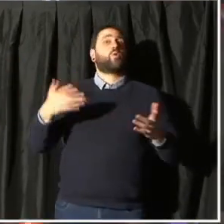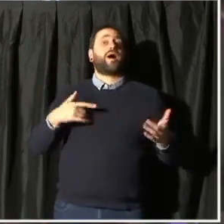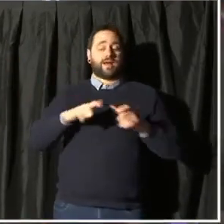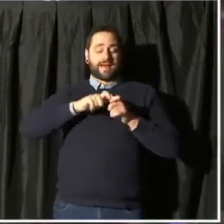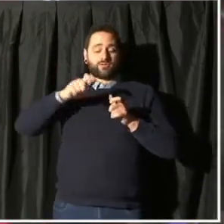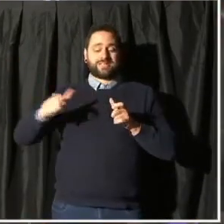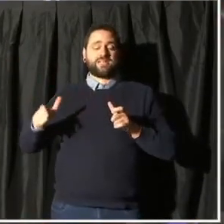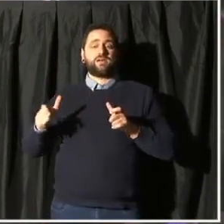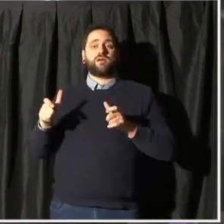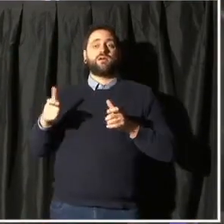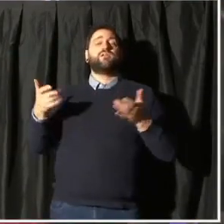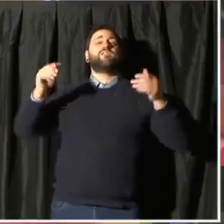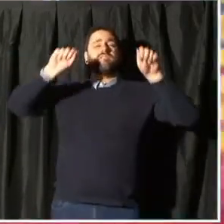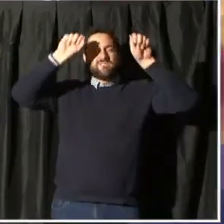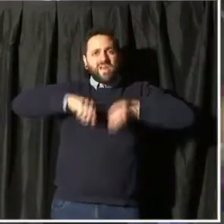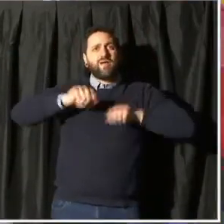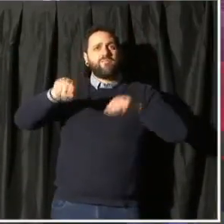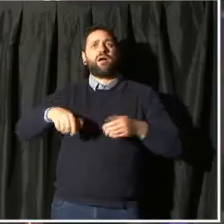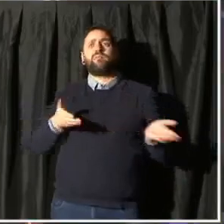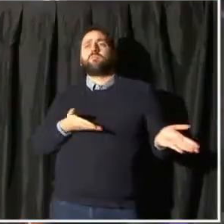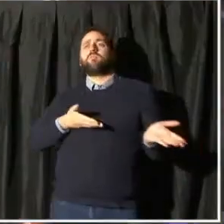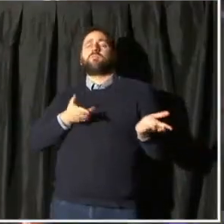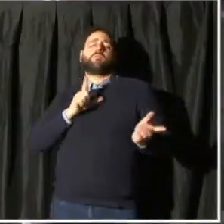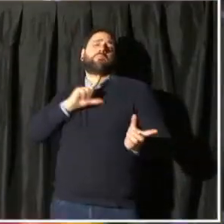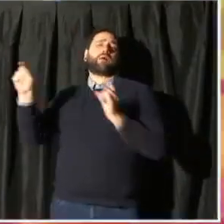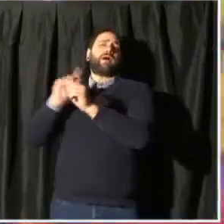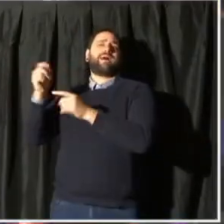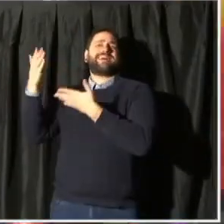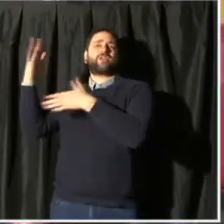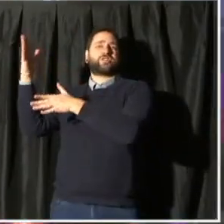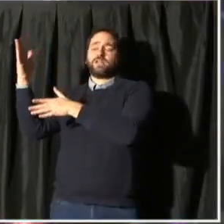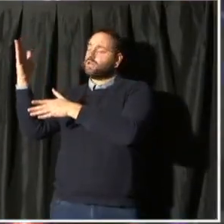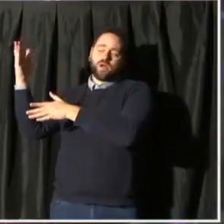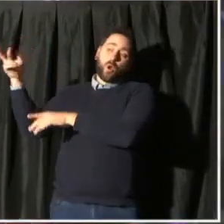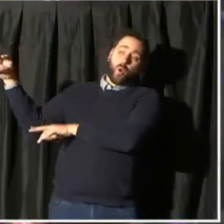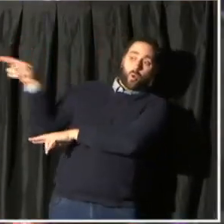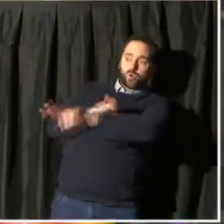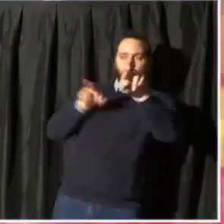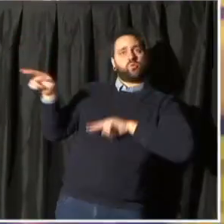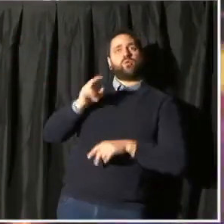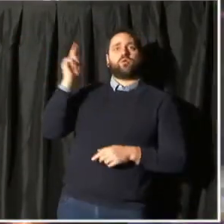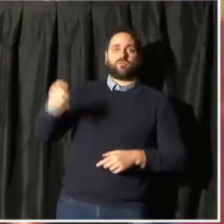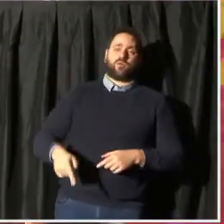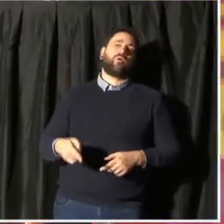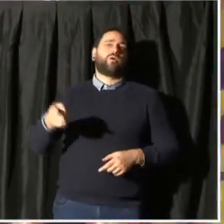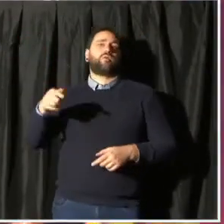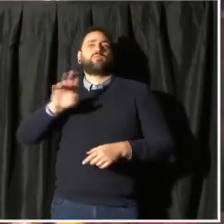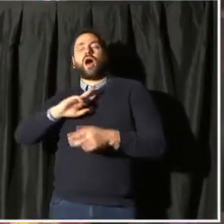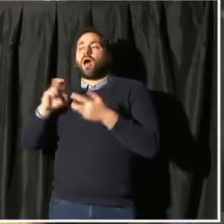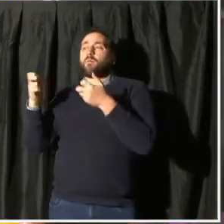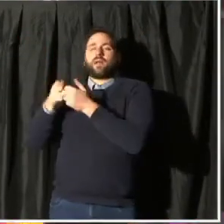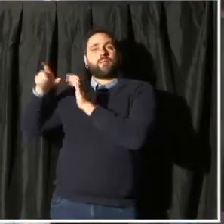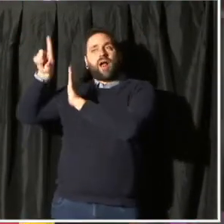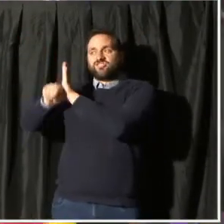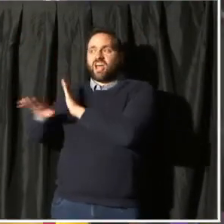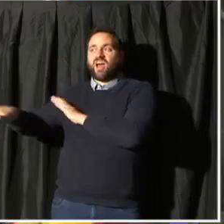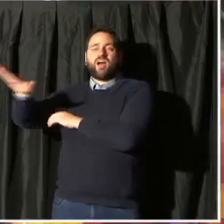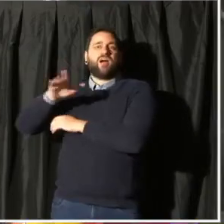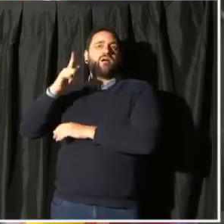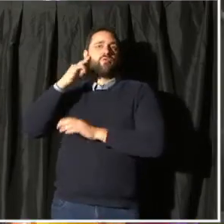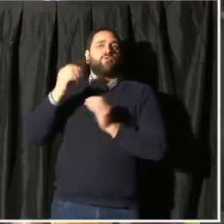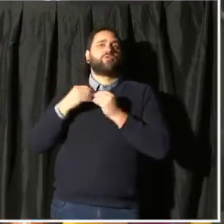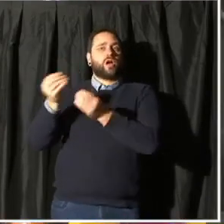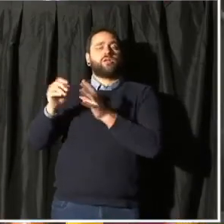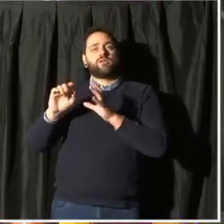le travail à bas coûts et qui aujourd'hui crée les conditions que les travailleurs partout dans le monde vivent dans la plus grande